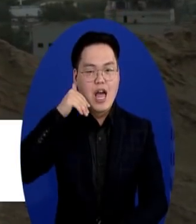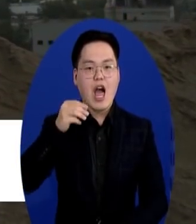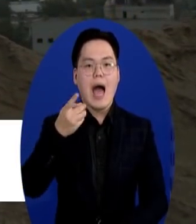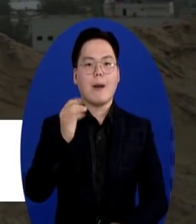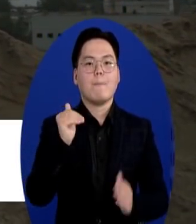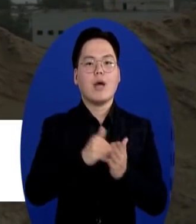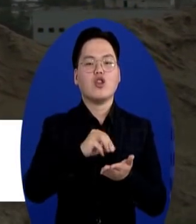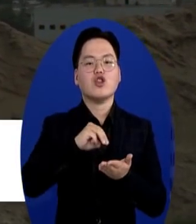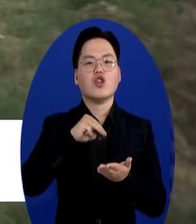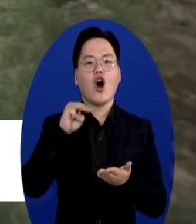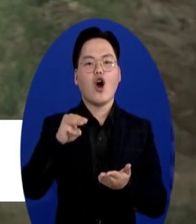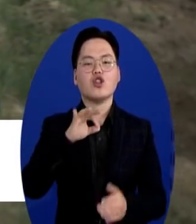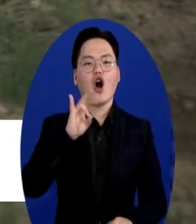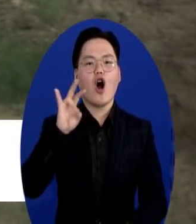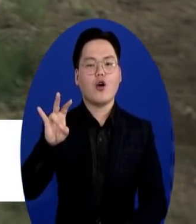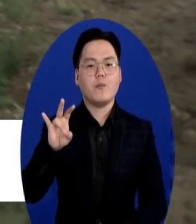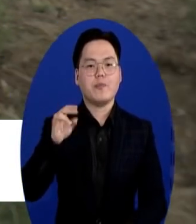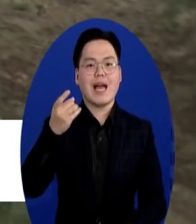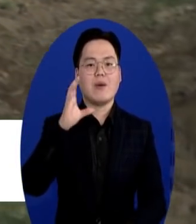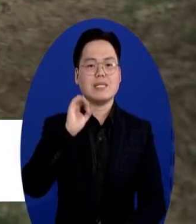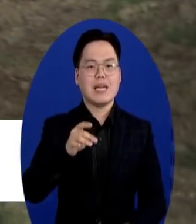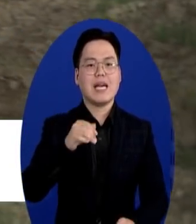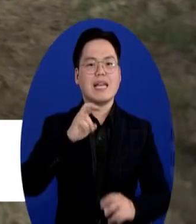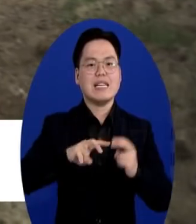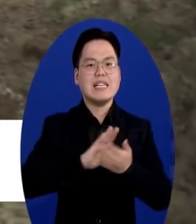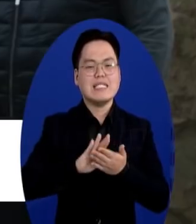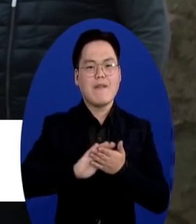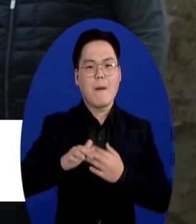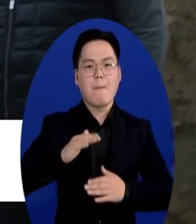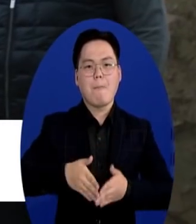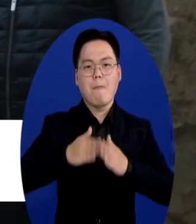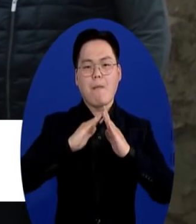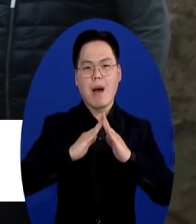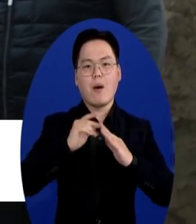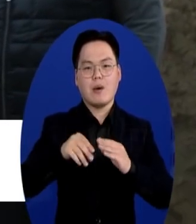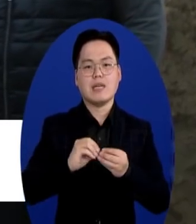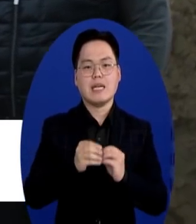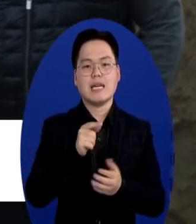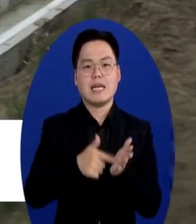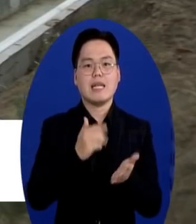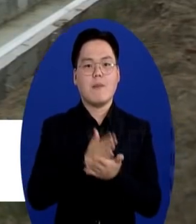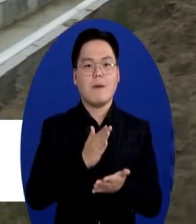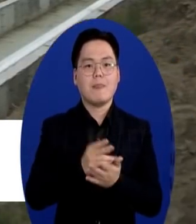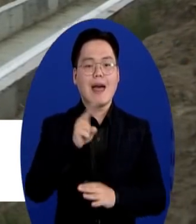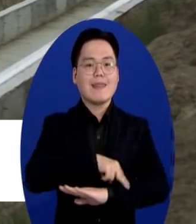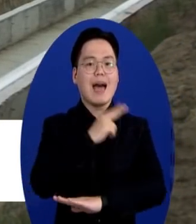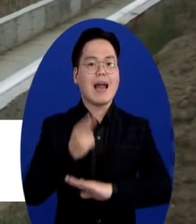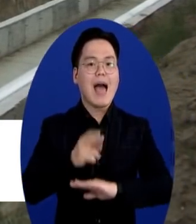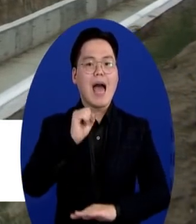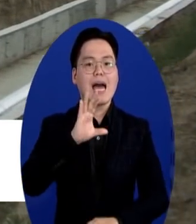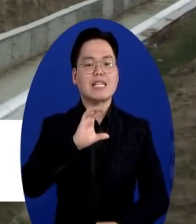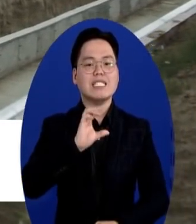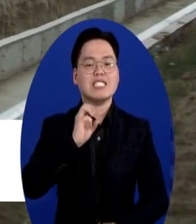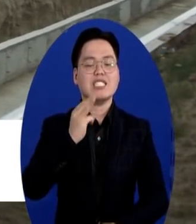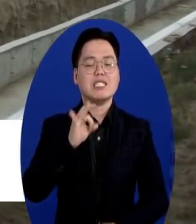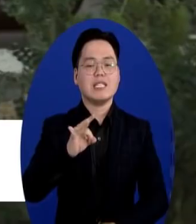боловсруулах, ноос, угаах, самнах үйлдвэр цэвэрлэх байгууламж, дэд бүтцийн барилга байгууламжийг орж байна. Дархан арьс ширний зохицолбор ашиглалтанд